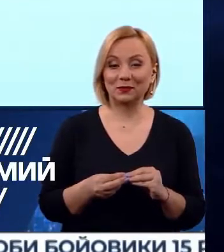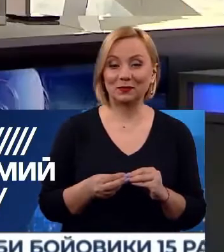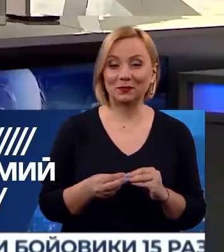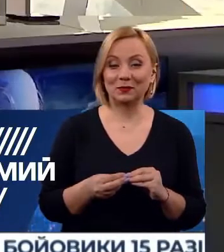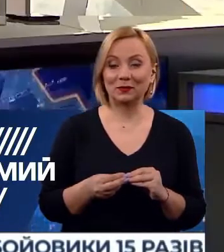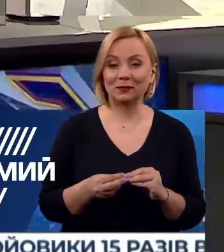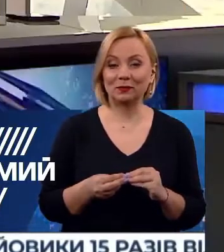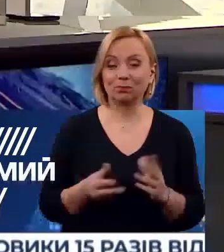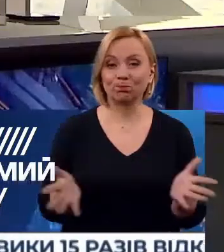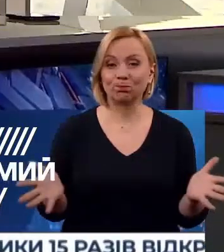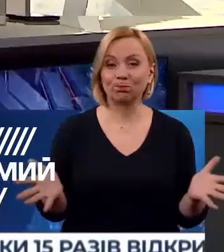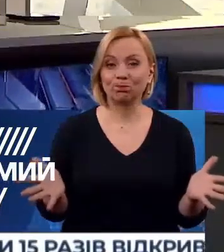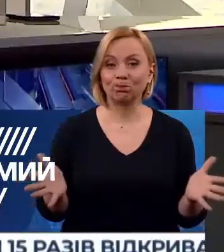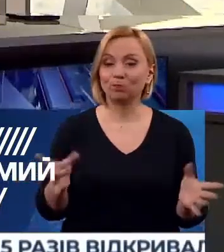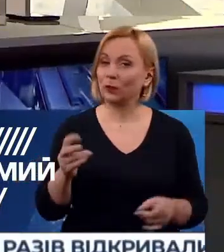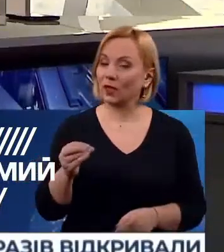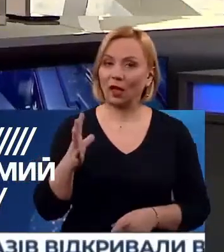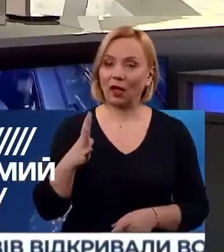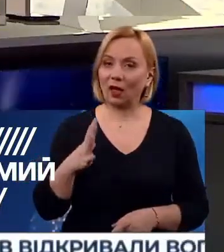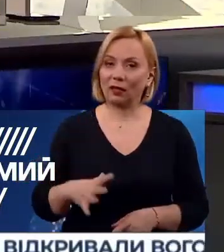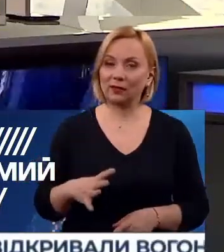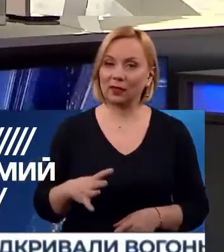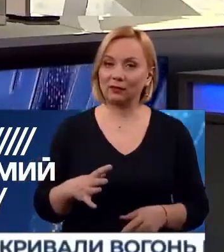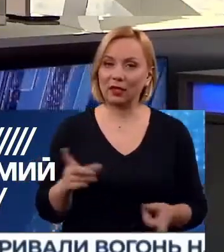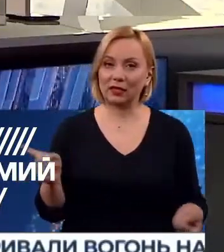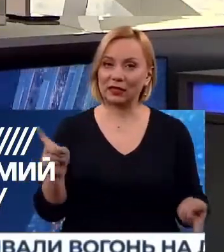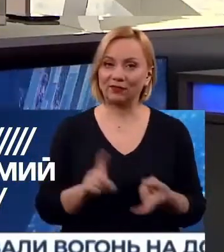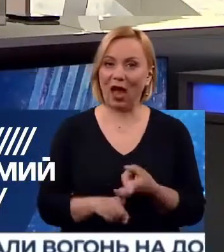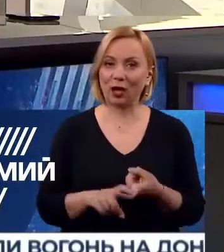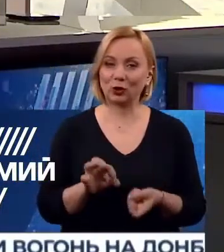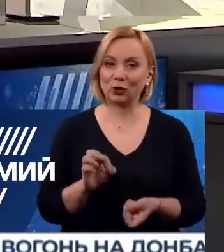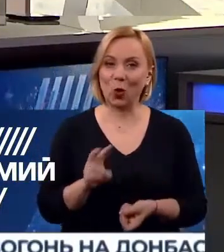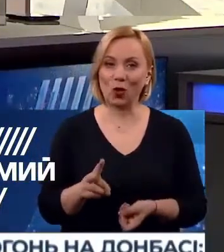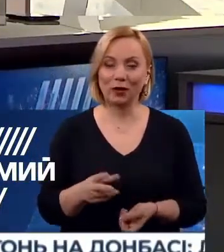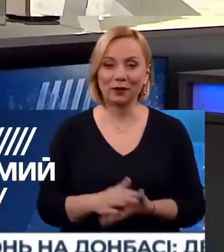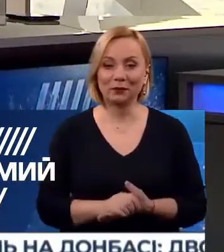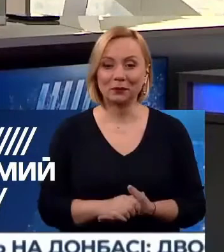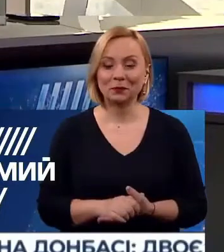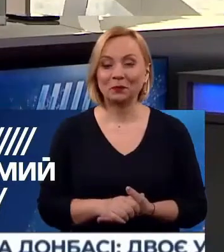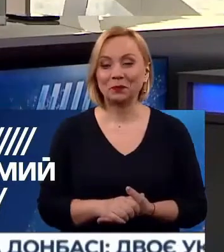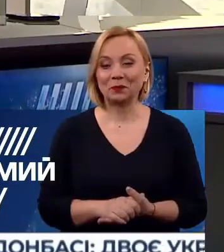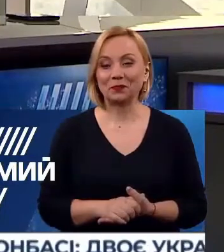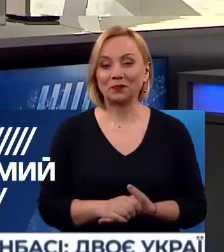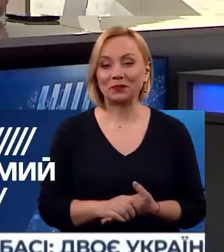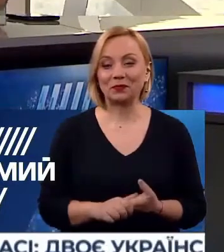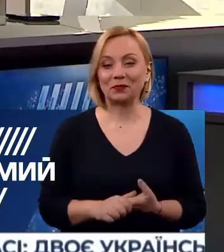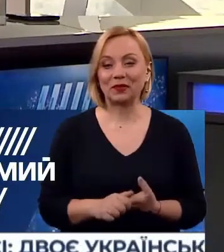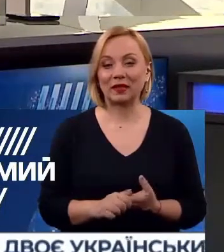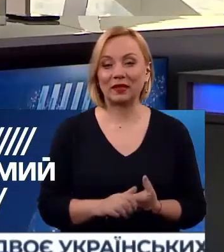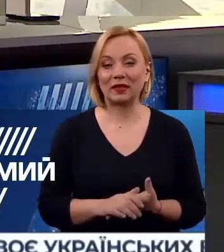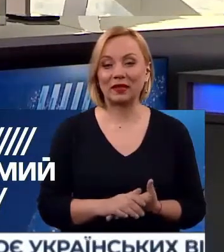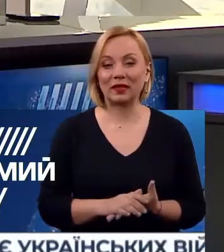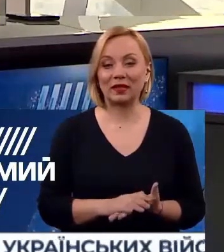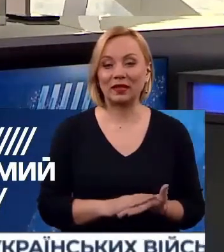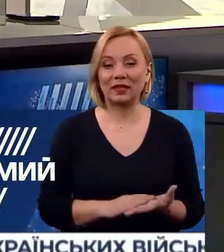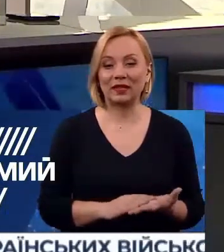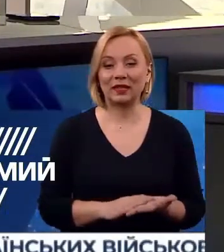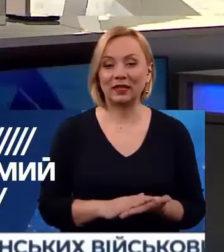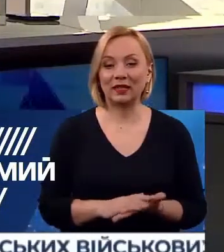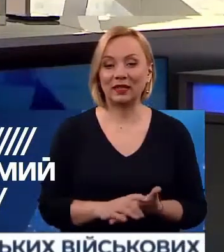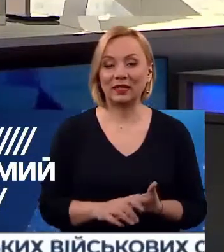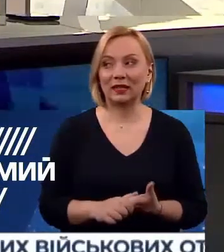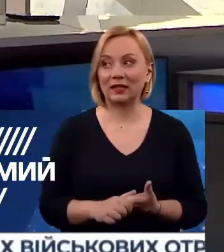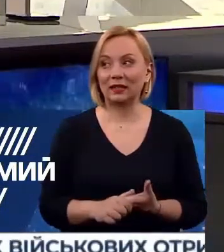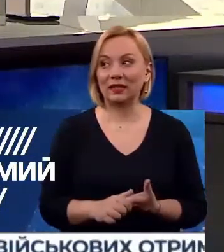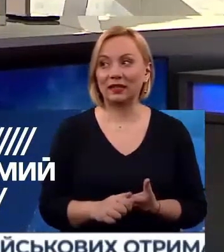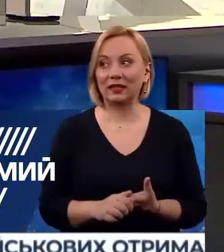Я так розумію, що не витримав пан Вадим нашого напору, так? Пане Вадим, повернулися. Продовжуйте, будь